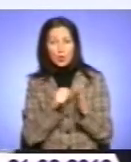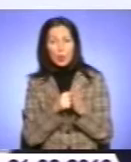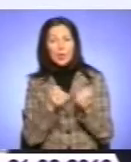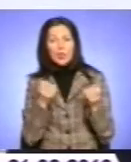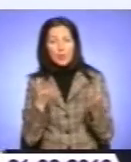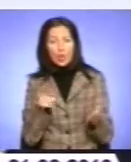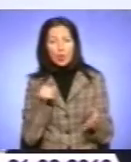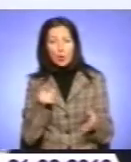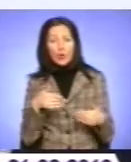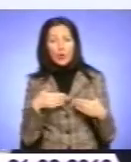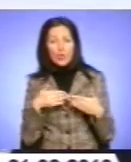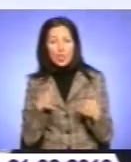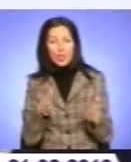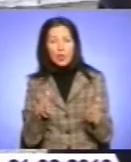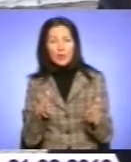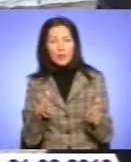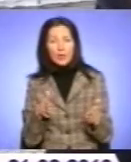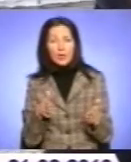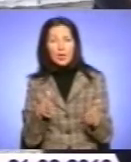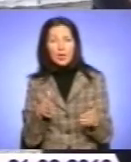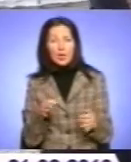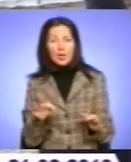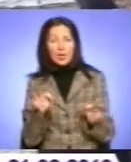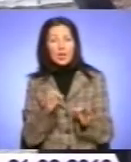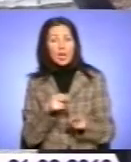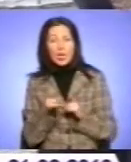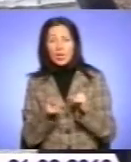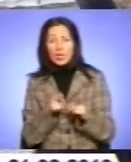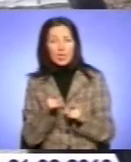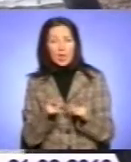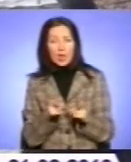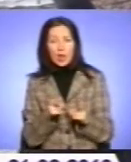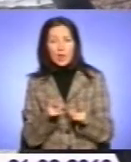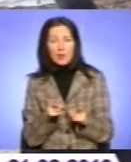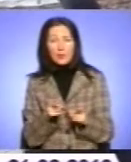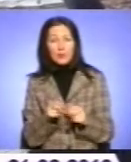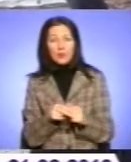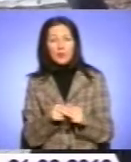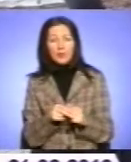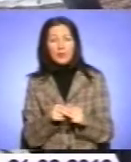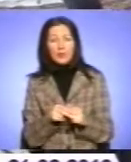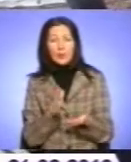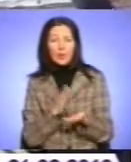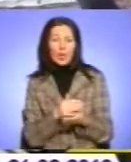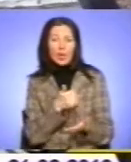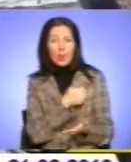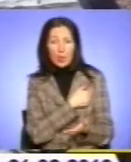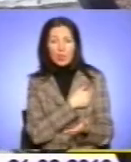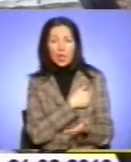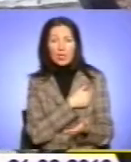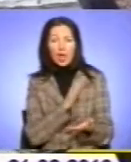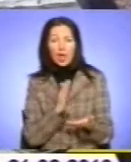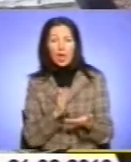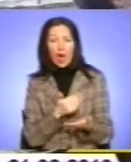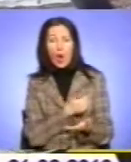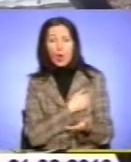звичайно, тому і відчиняють. Ніяких нарікань таких. Є побажання, є,